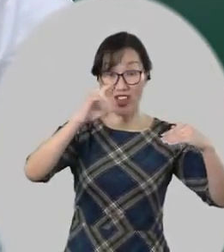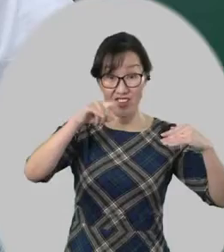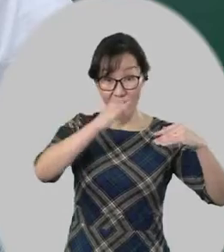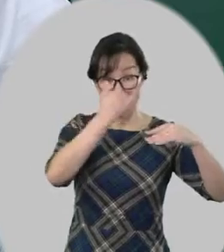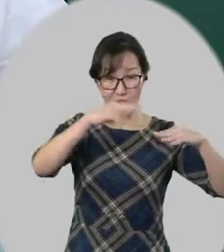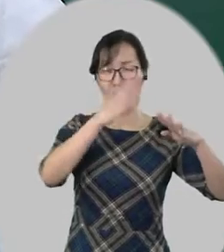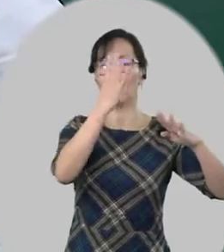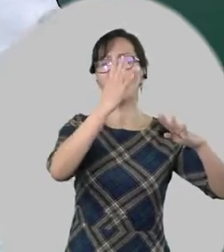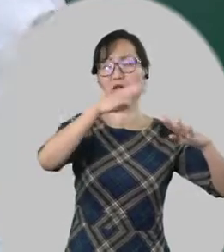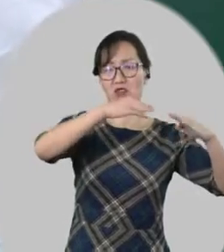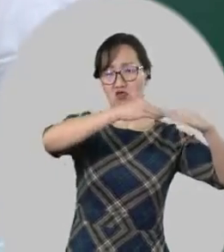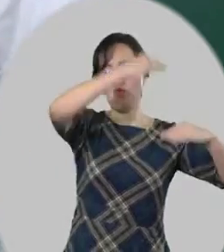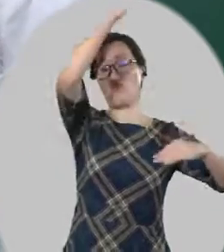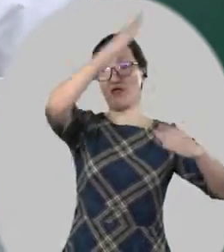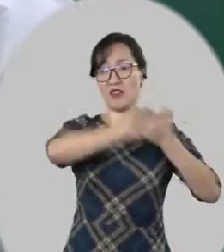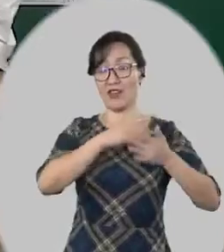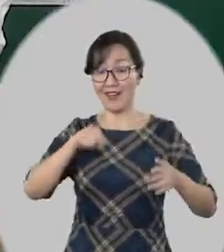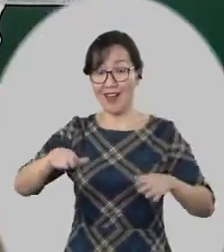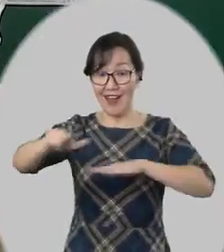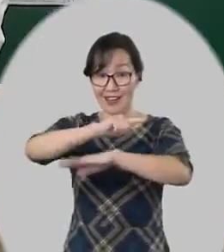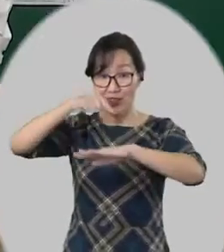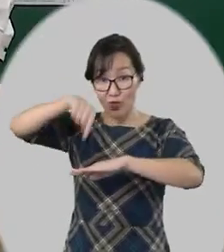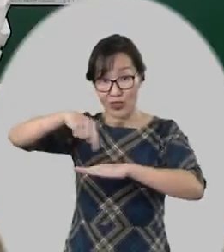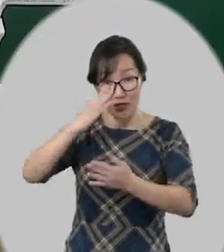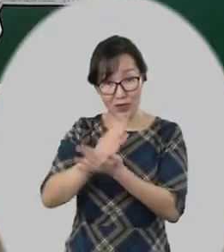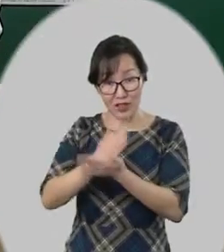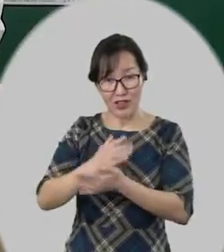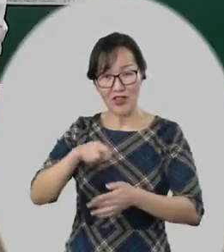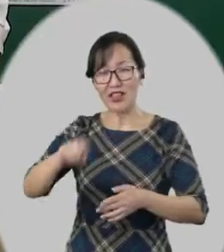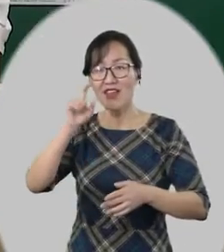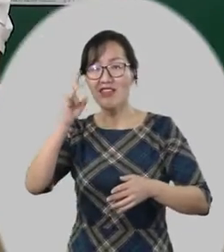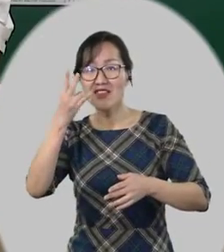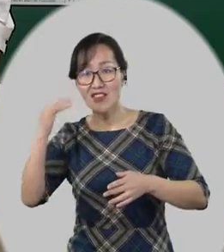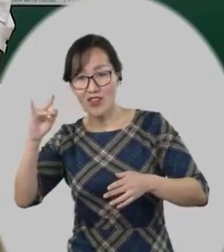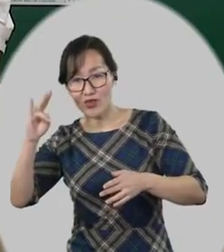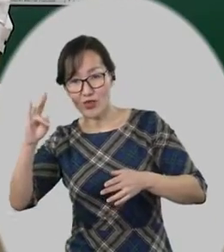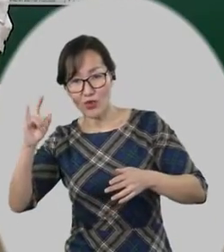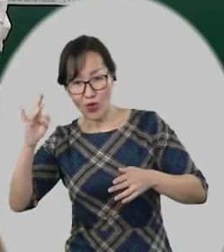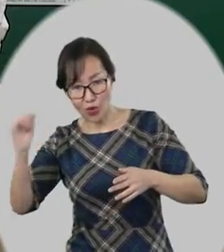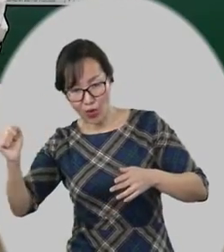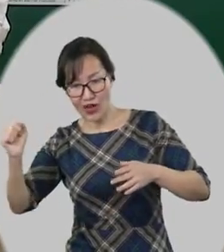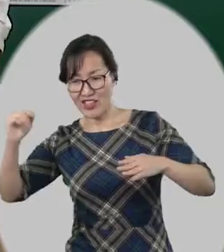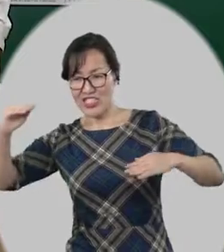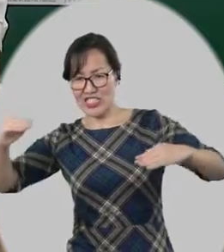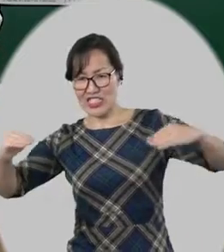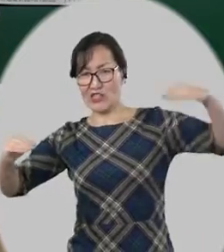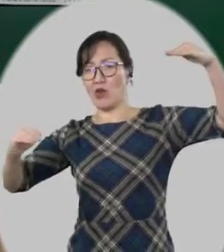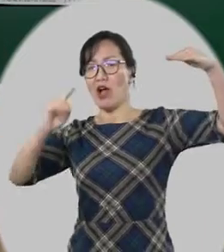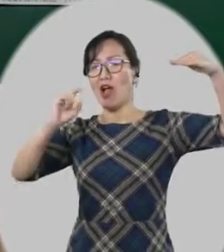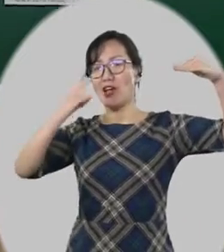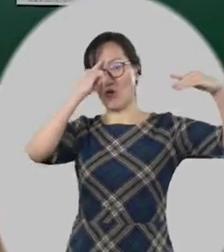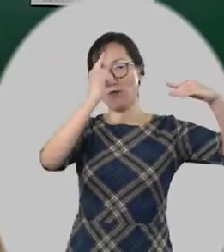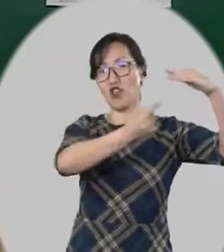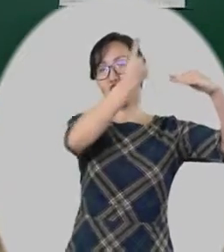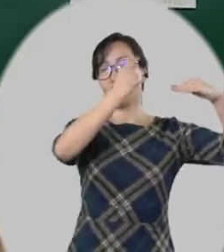м өндөртэй байдаг. Тэгэхээр газрын зураг дээр Хангай нуруу маань Хинтийн нуруунаас илүү өндөр учраас тодор